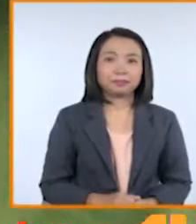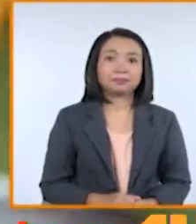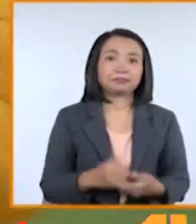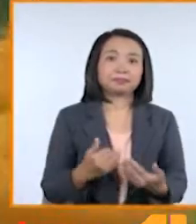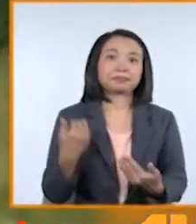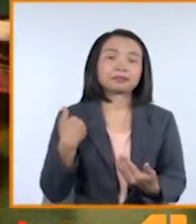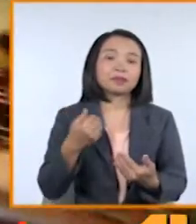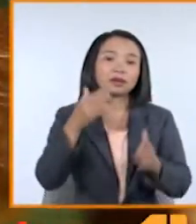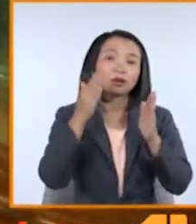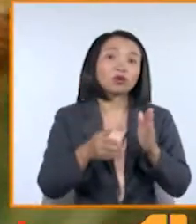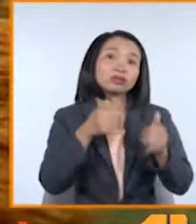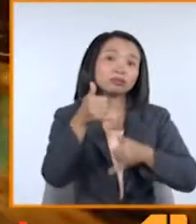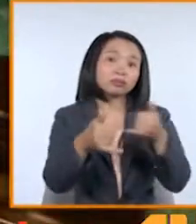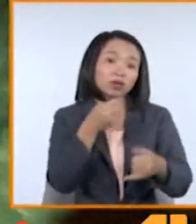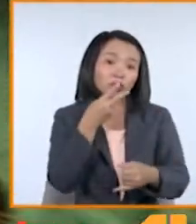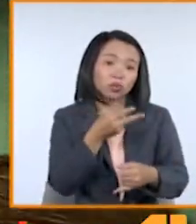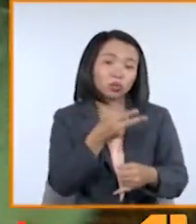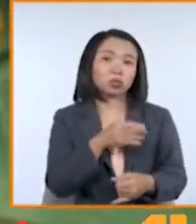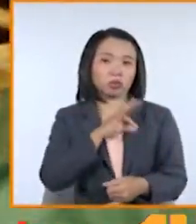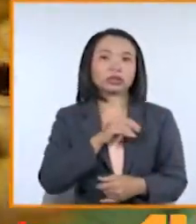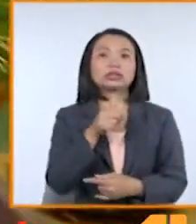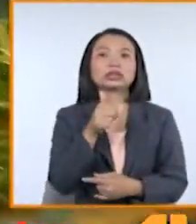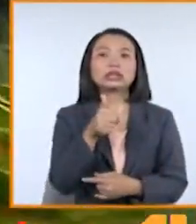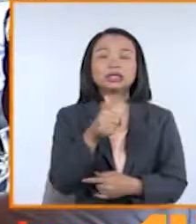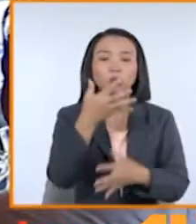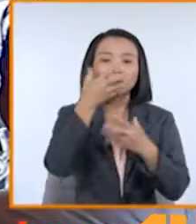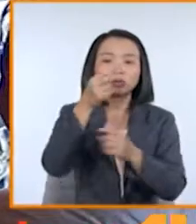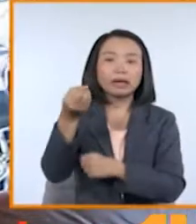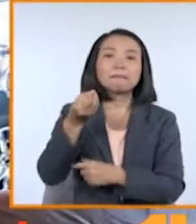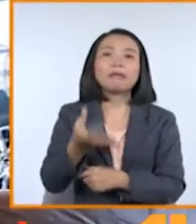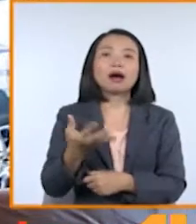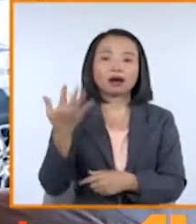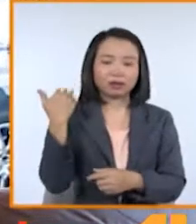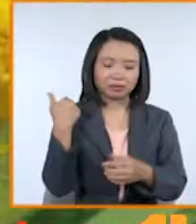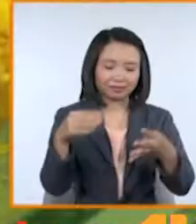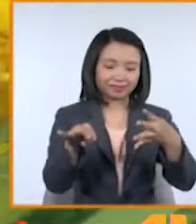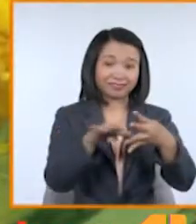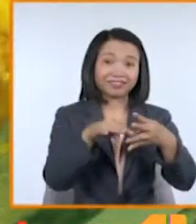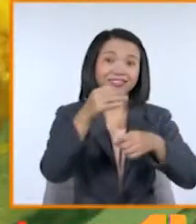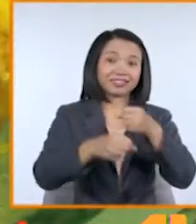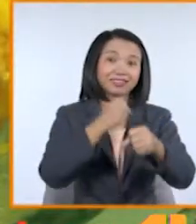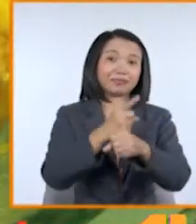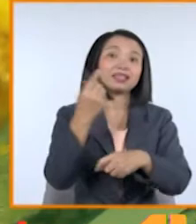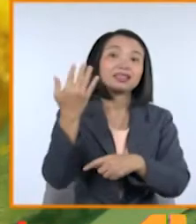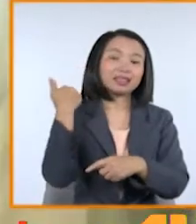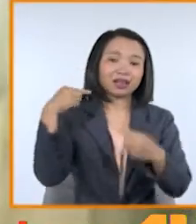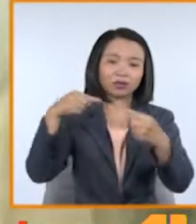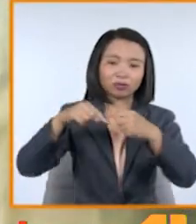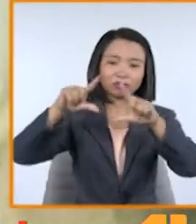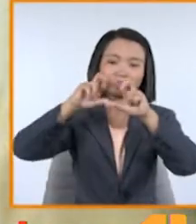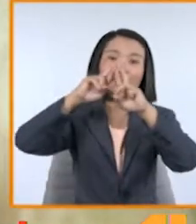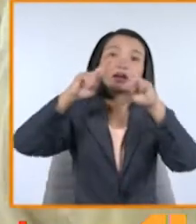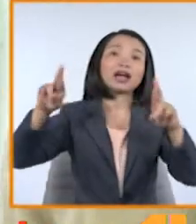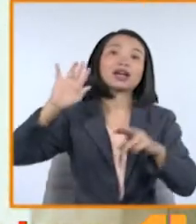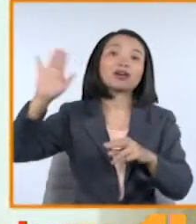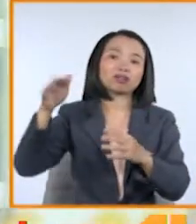ที่ดีนำไปสู่เวทีการแข่งขันที่กว้างขึ้นเมื่อล่าสุดกลางปีที่ผ่านมาร้านโดนัทยักษ์ใหญ่จากสหรัฐอย่างคริสปี้ครีมก็เ